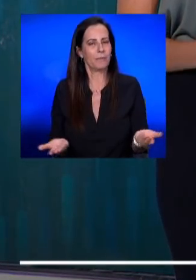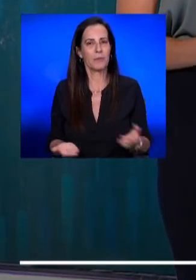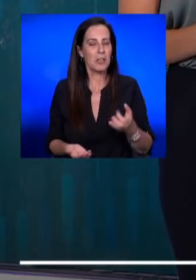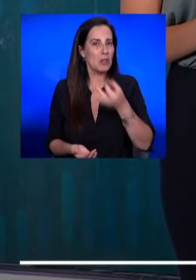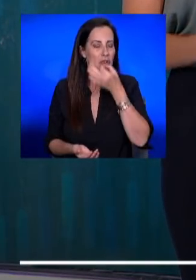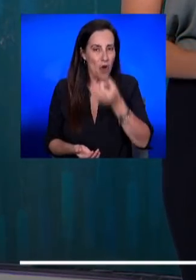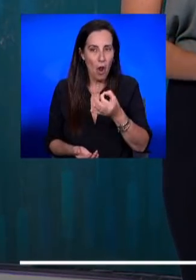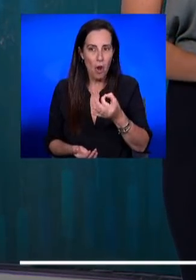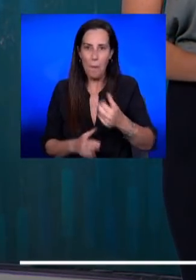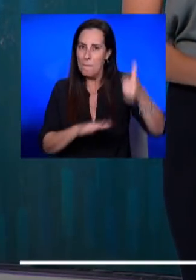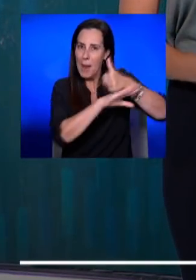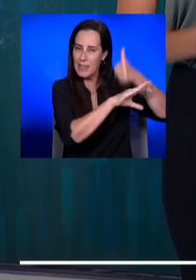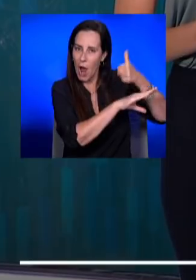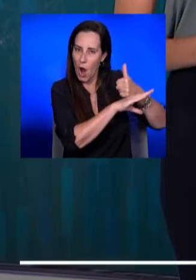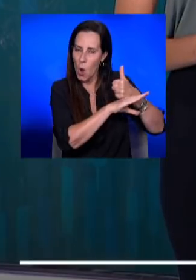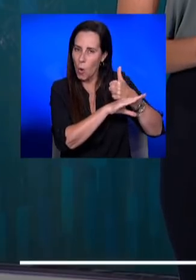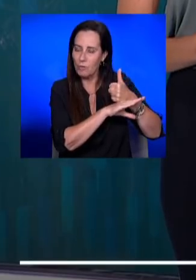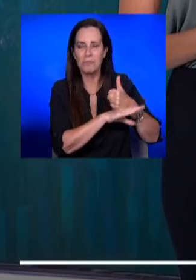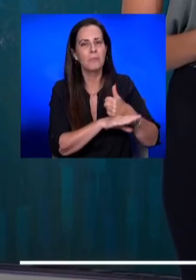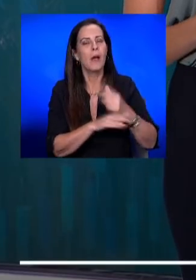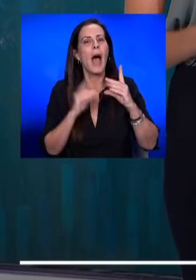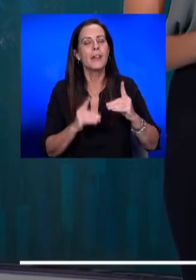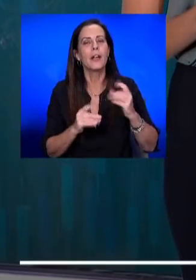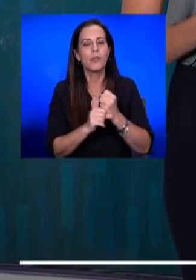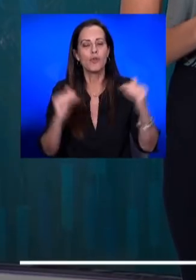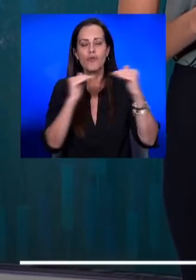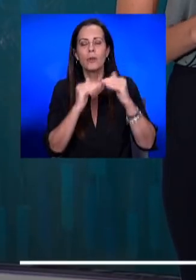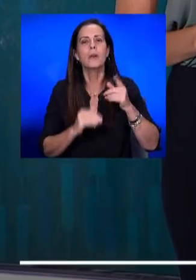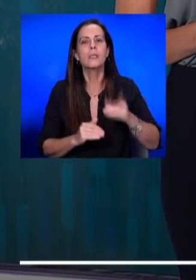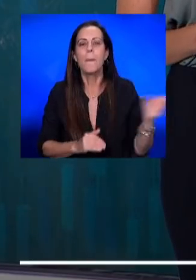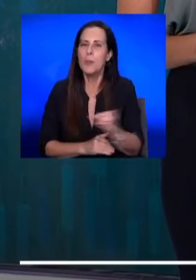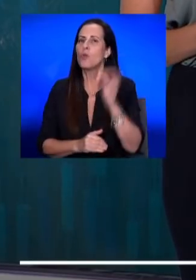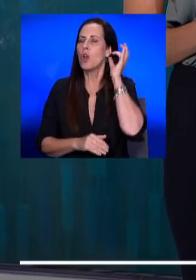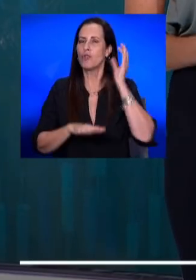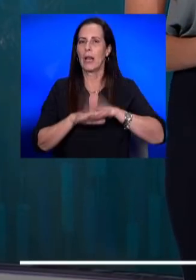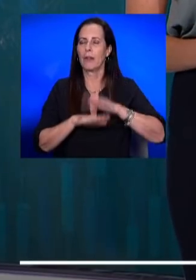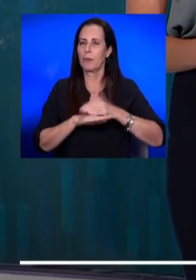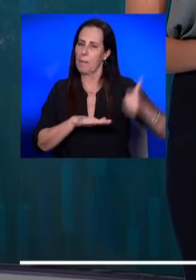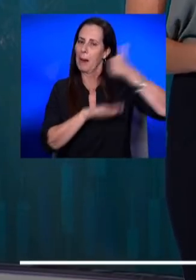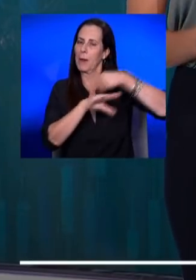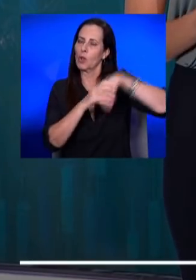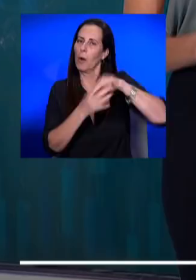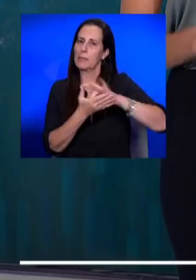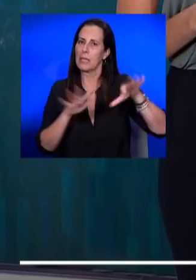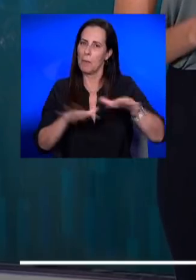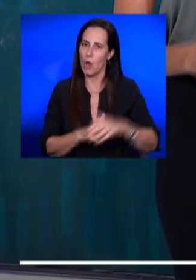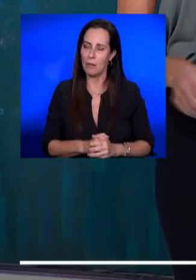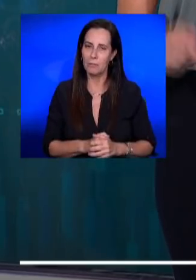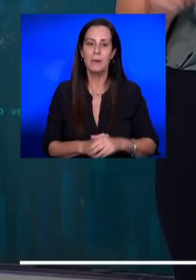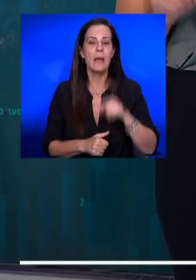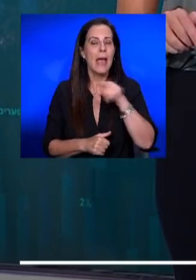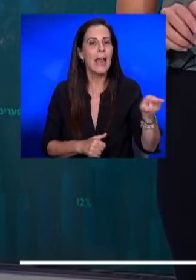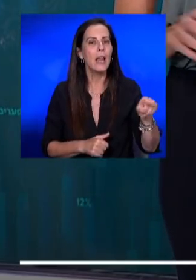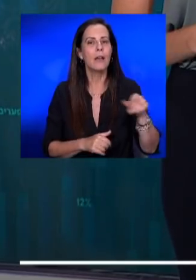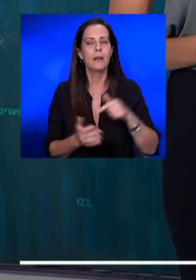שורה של מנהלות בשירות הציבורי, הדרך לשם עוברת במינוי נשים לתפקידים בכירים במשרדי הממשלה, אלה